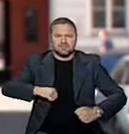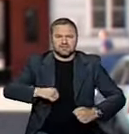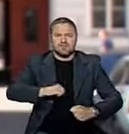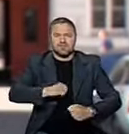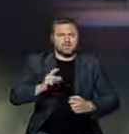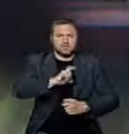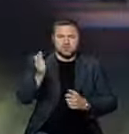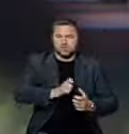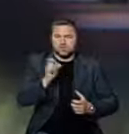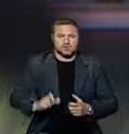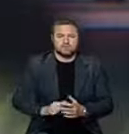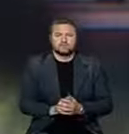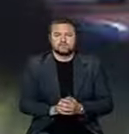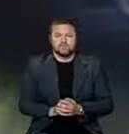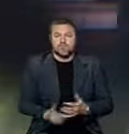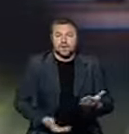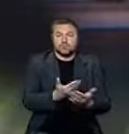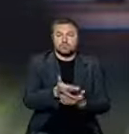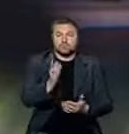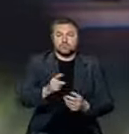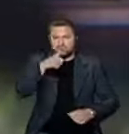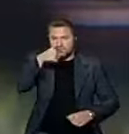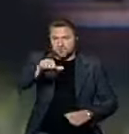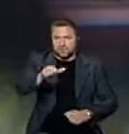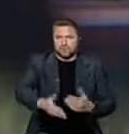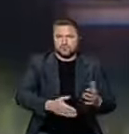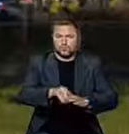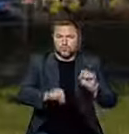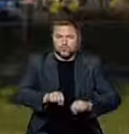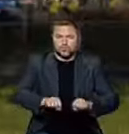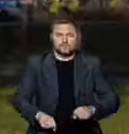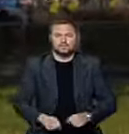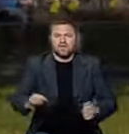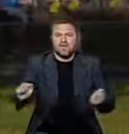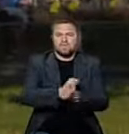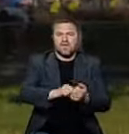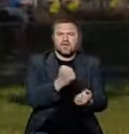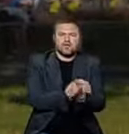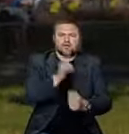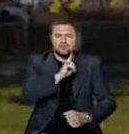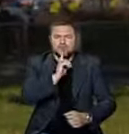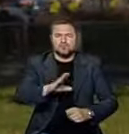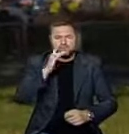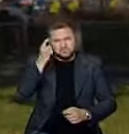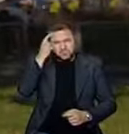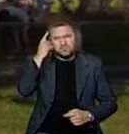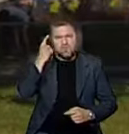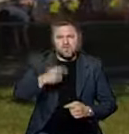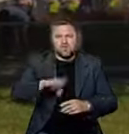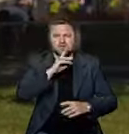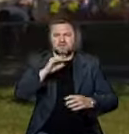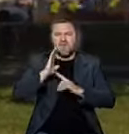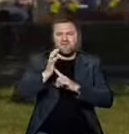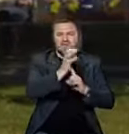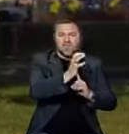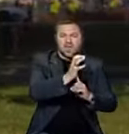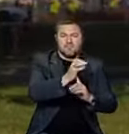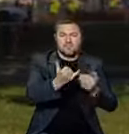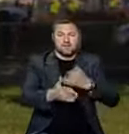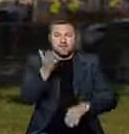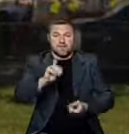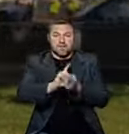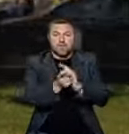na okrągło. Pozwy zostaną złożone w przyszłym tygodniu. Walka z dopalaczami jak na razie przypomina walkę z wiatrakami. Dopóki nie